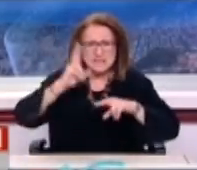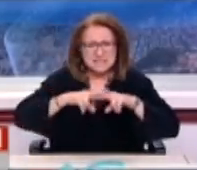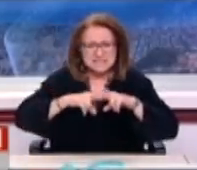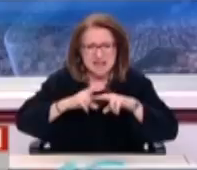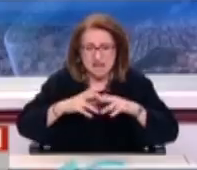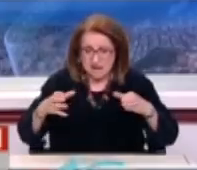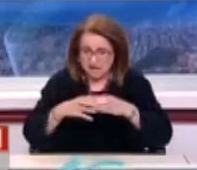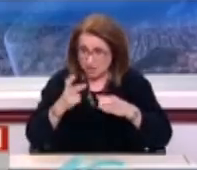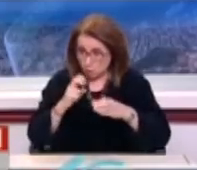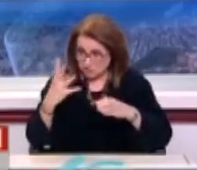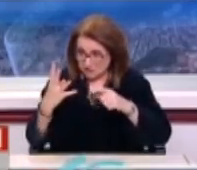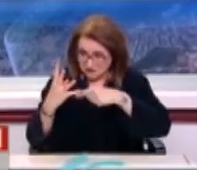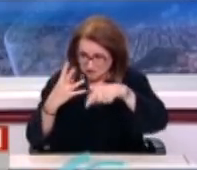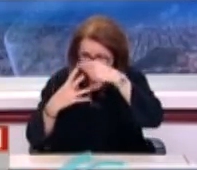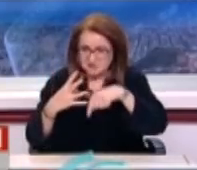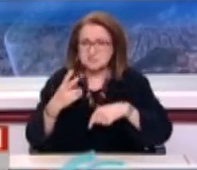θετικά.